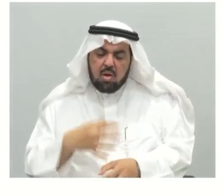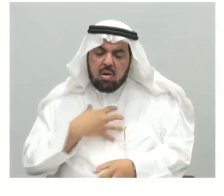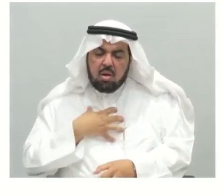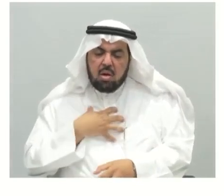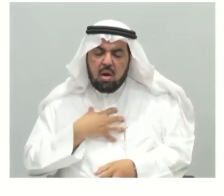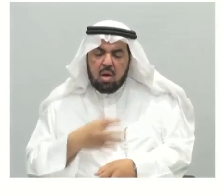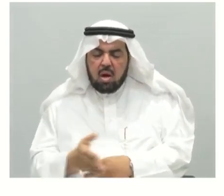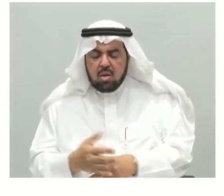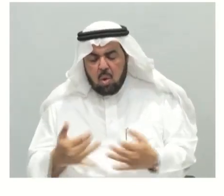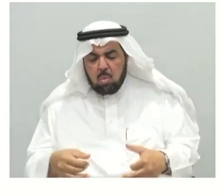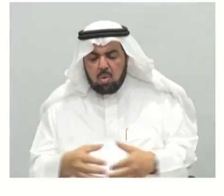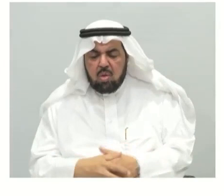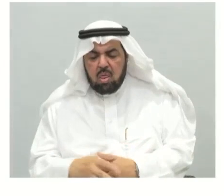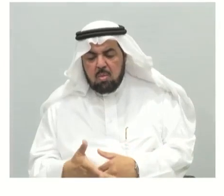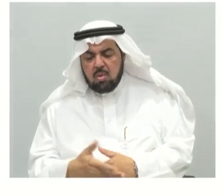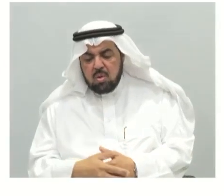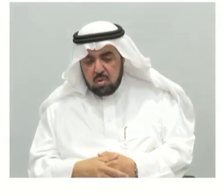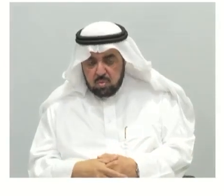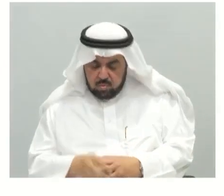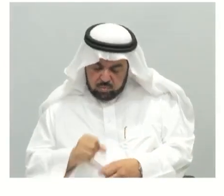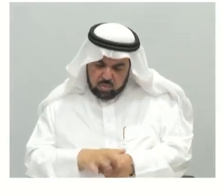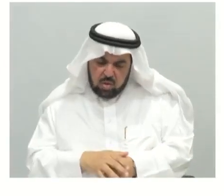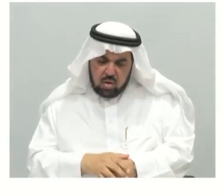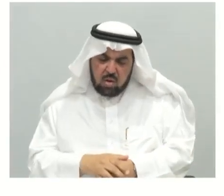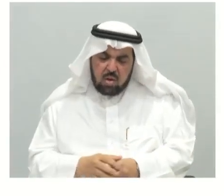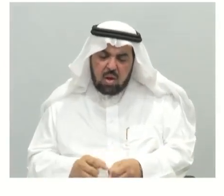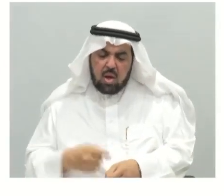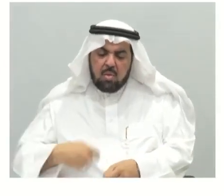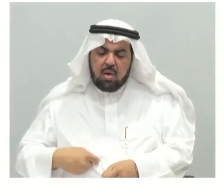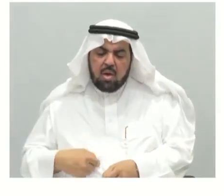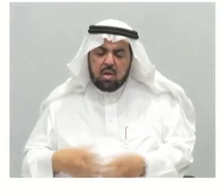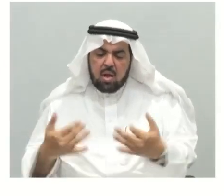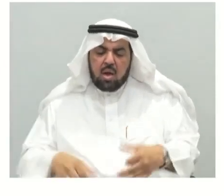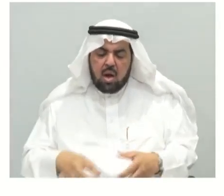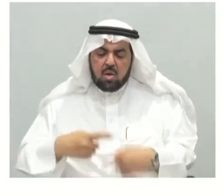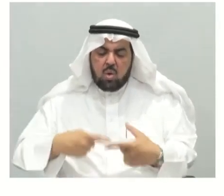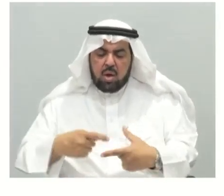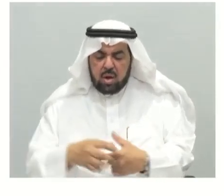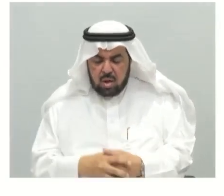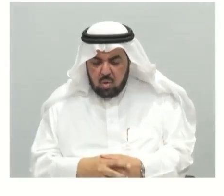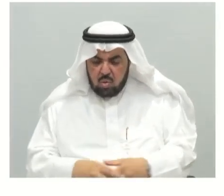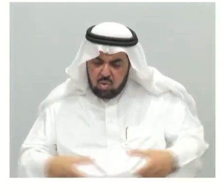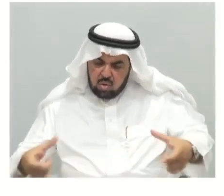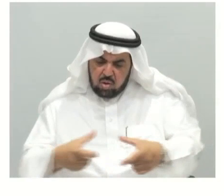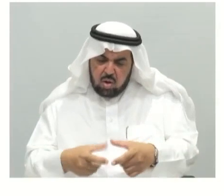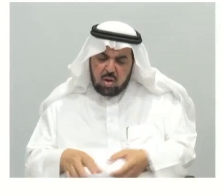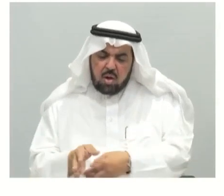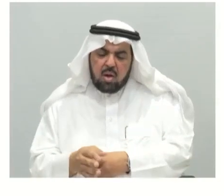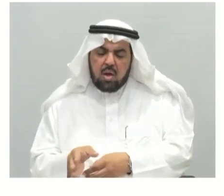وموتها وقد يؤثر ايضا على عمليات الاخراج والحركه فيكون هنا سيطره على